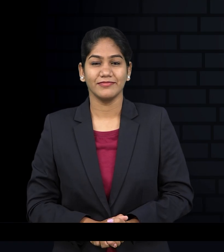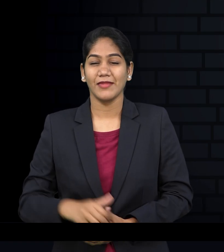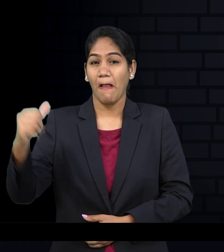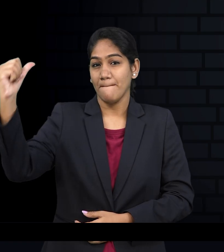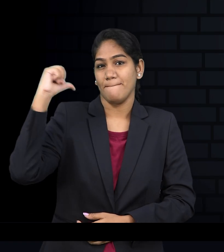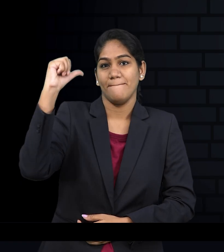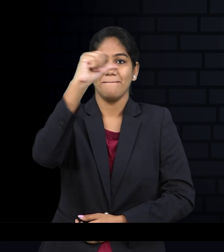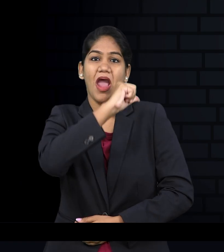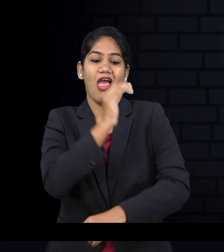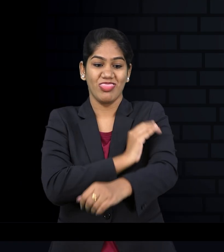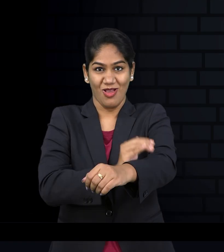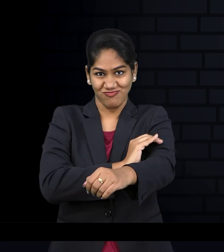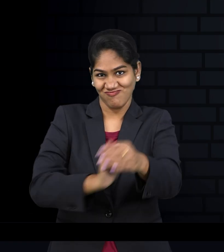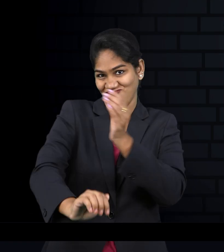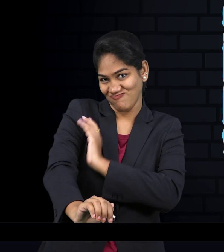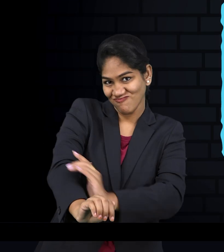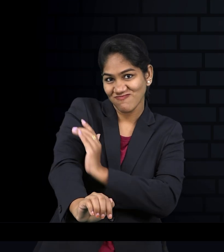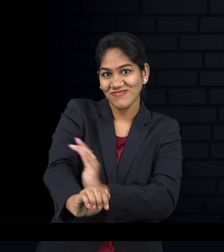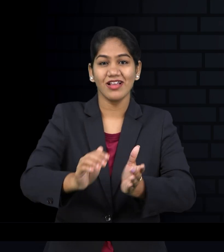नहाना,